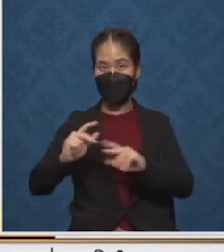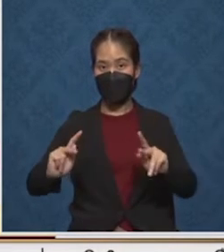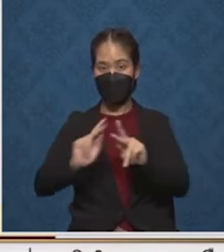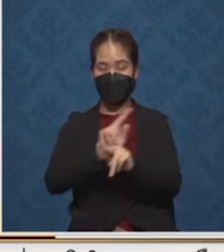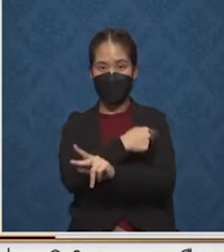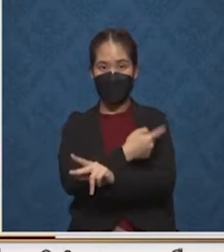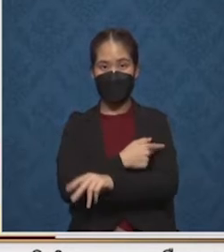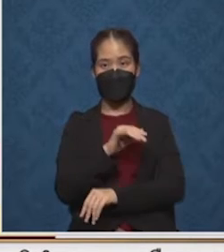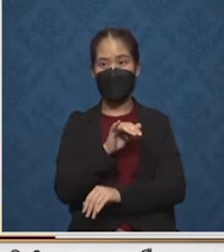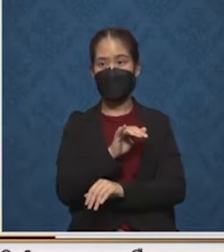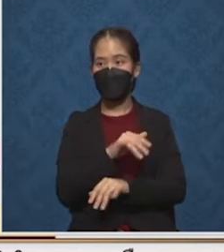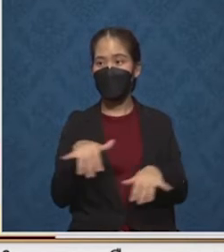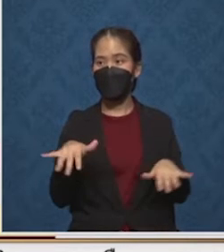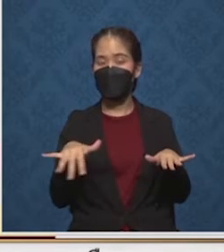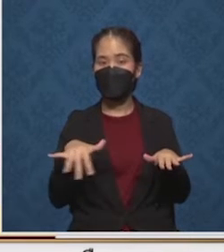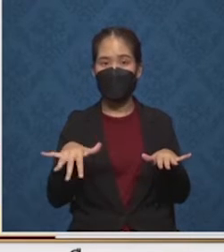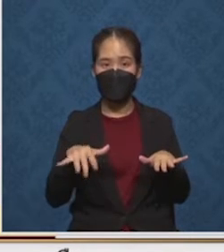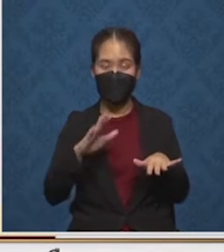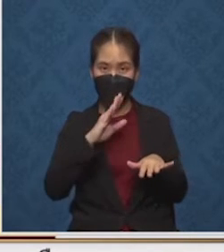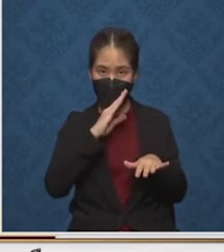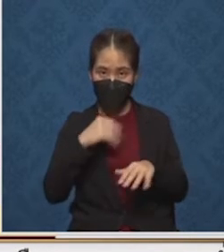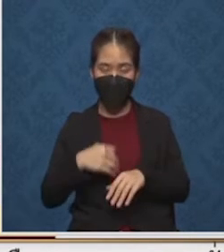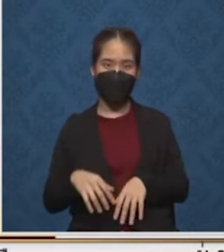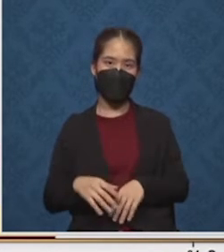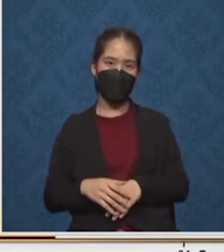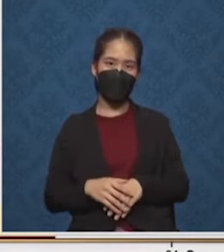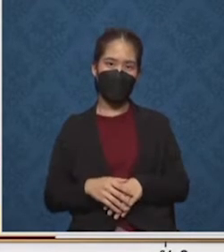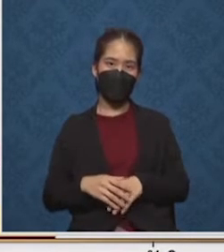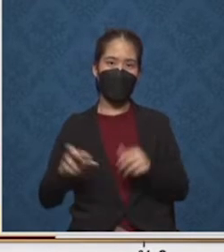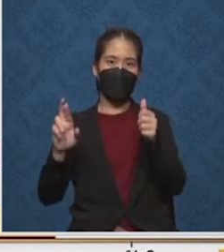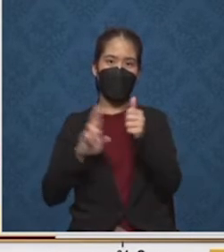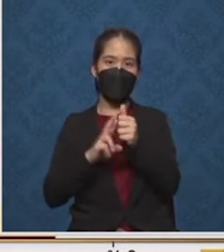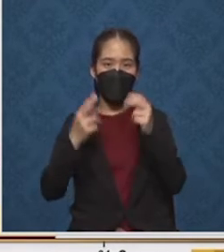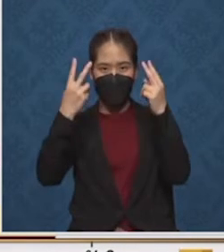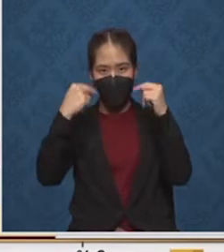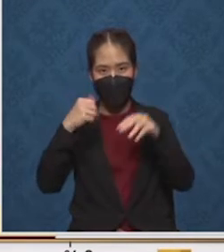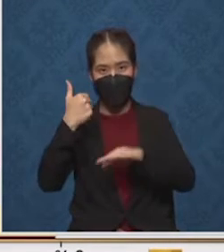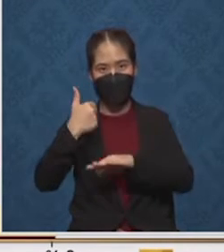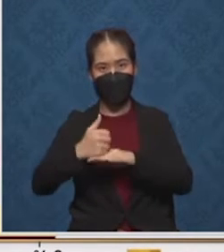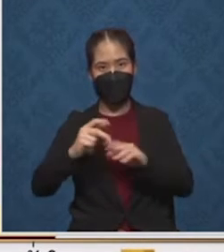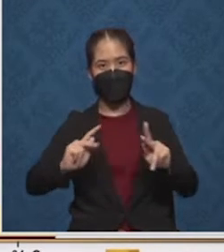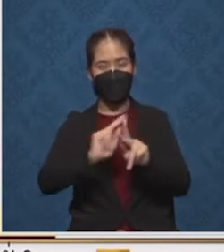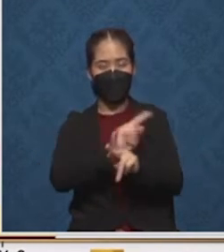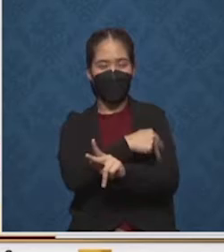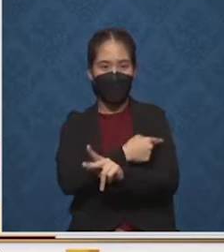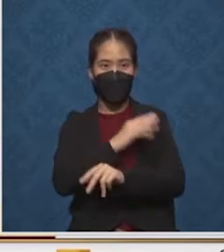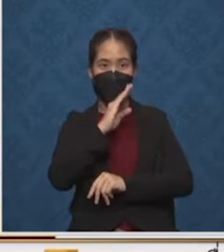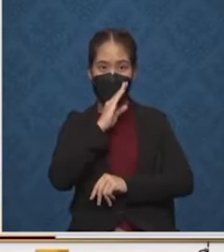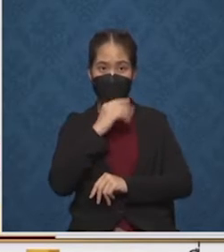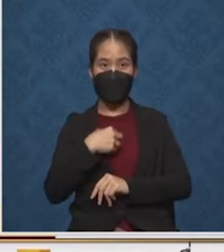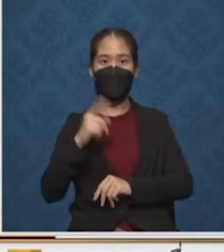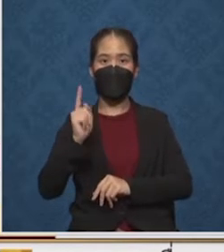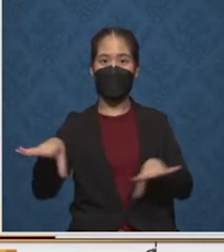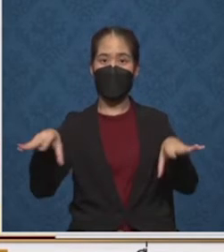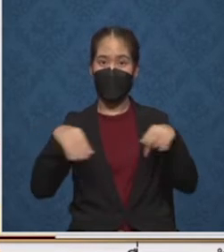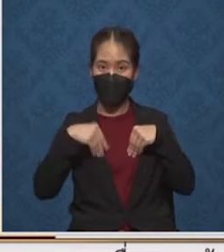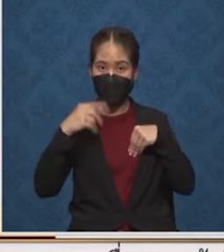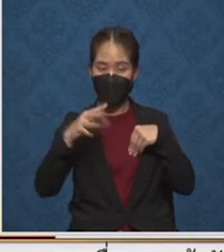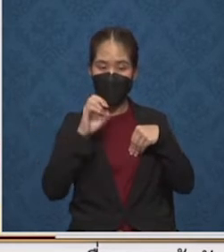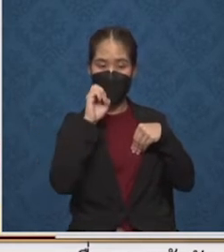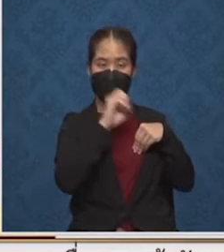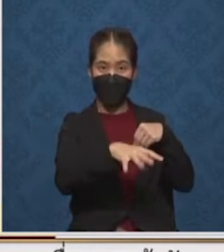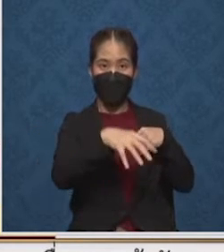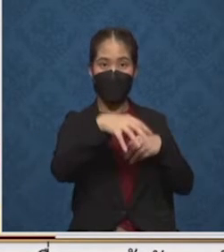แต่ถ้าเป็นปกติเนี่ยหรืออนุชินเห็นว่าเรื่องนี้มันเป็นประโยชน์มากๆพอแล้วก็สั่งการและเขาต้องแจ้งองค์การบริษัท